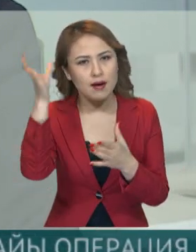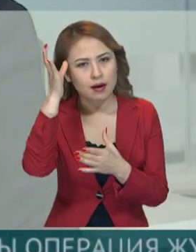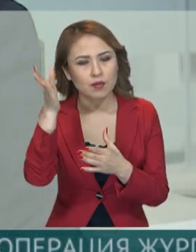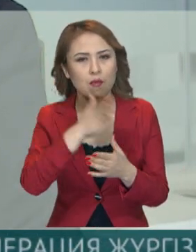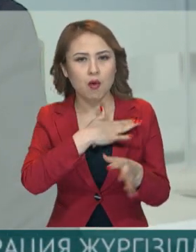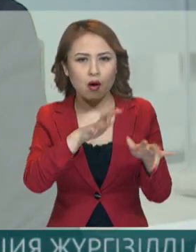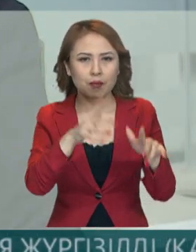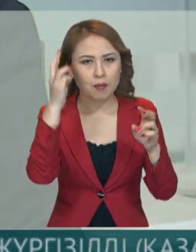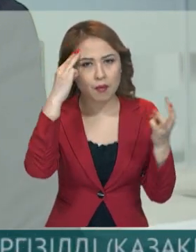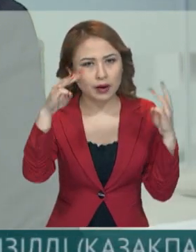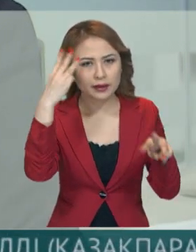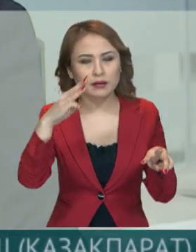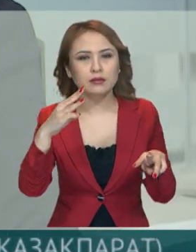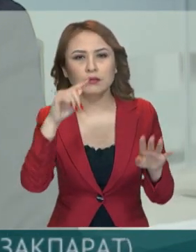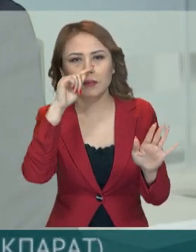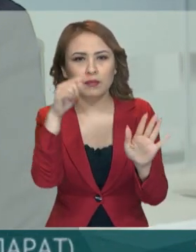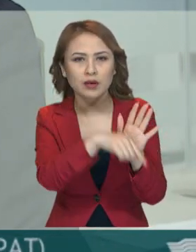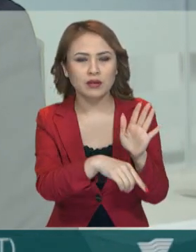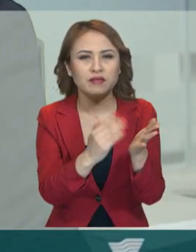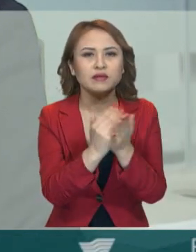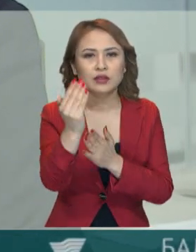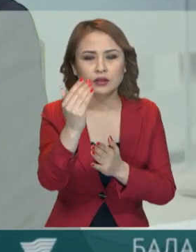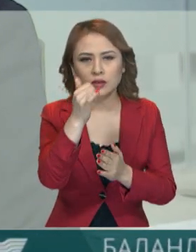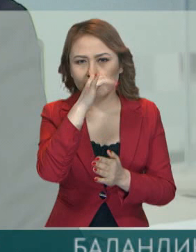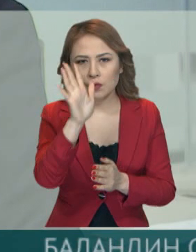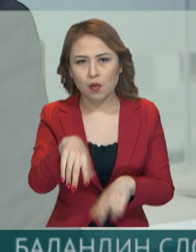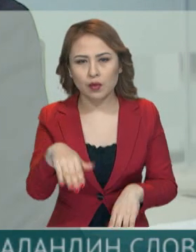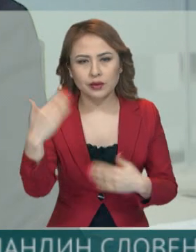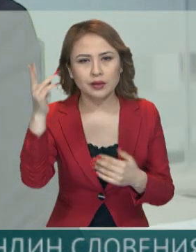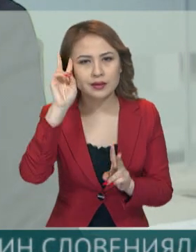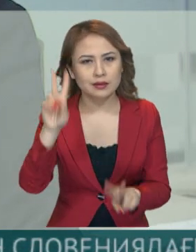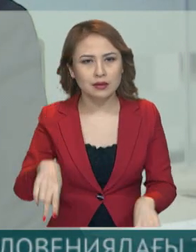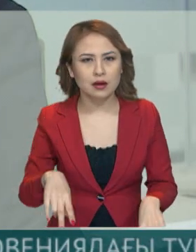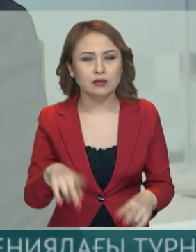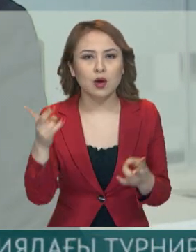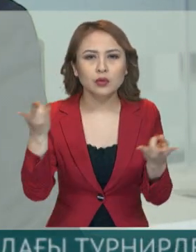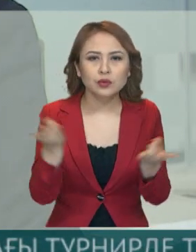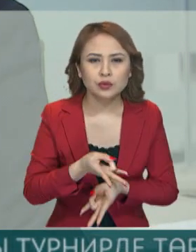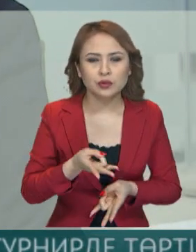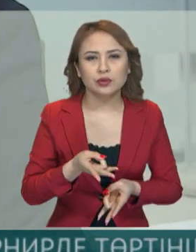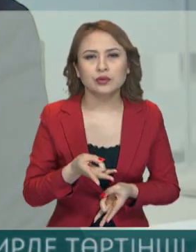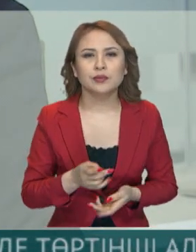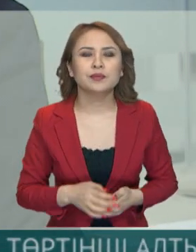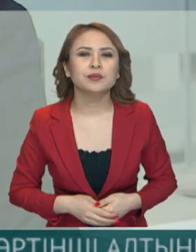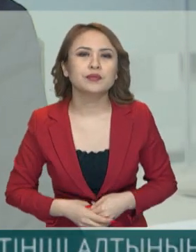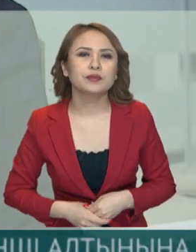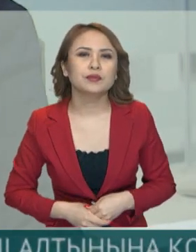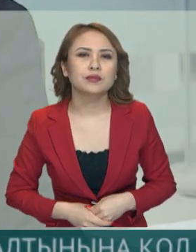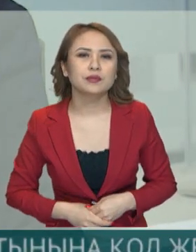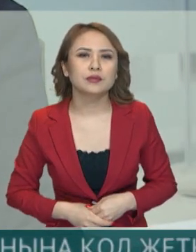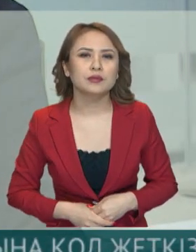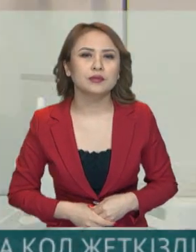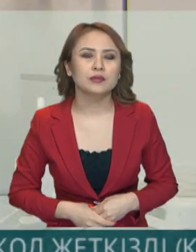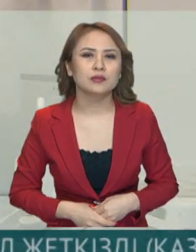компьютерлік модельдеріміздің жоғарғы деңгейде екенін, олардың қажет екендігін